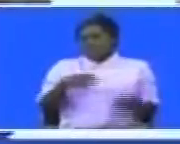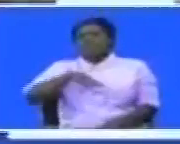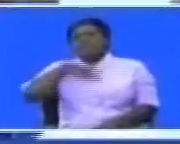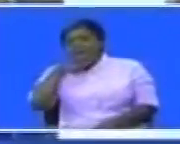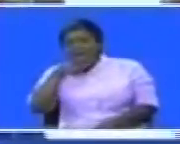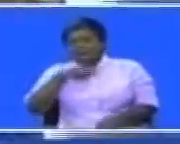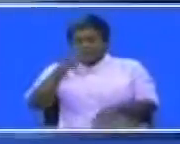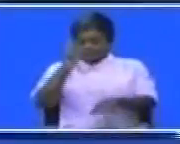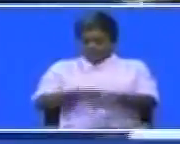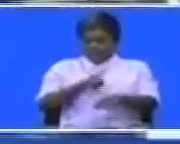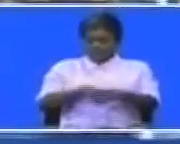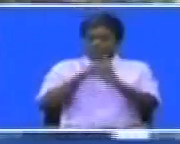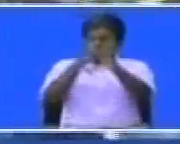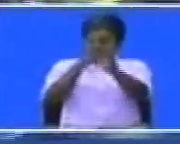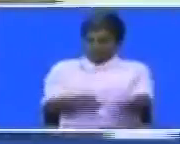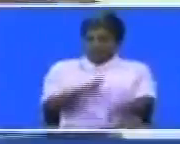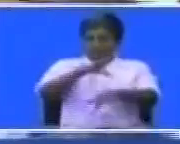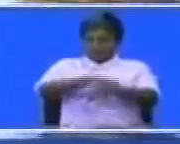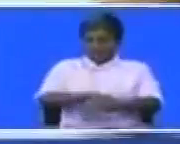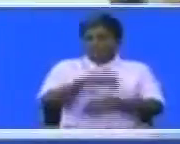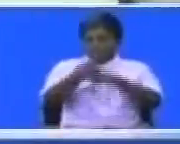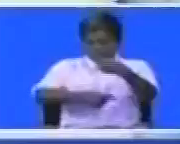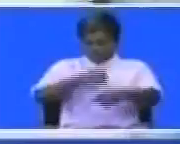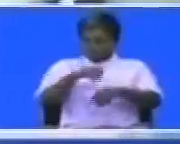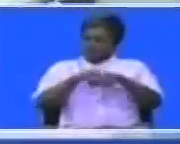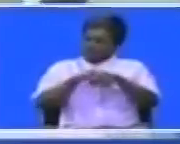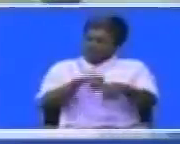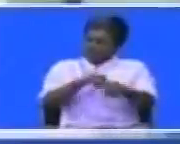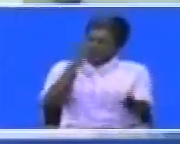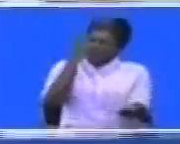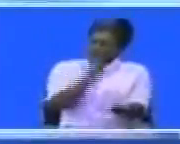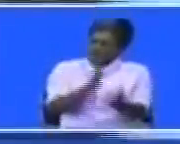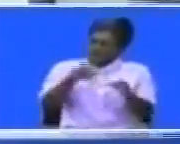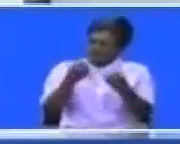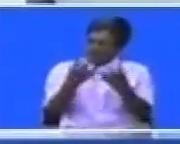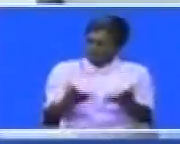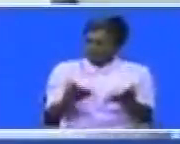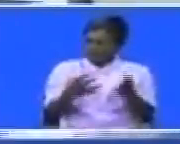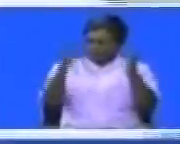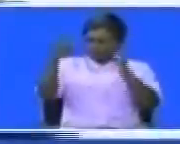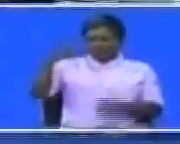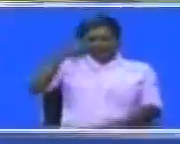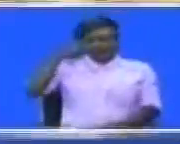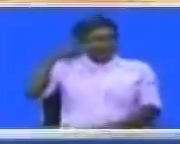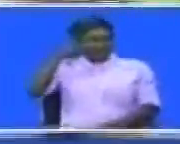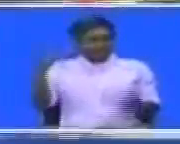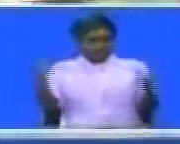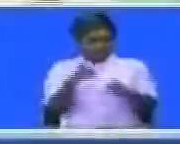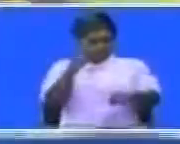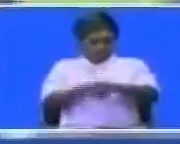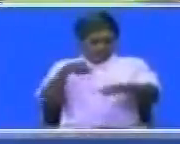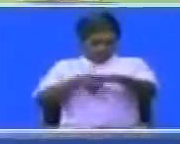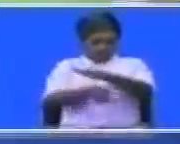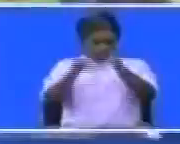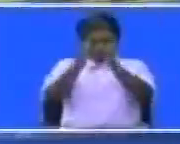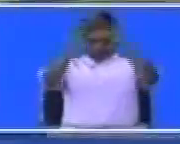katika shambulizi hilo, taarifa ambazo bado tunaendelea kuzifuatilia ili kuzithibitisha. Pale wanamgambo wa Al-Shabaab walipovamia kambi